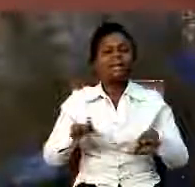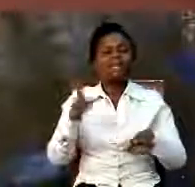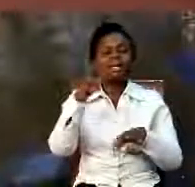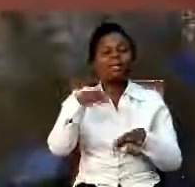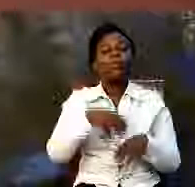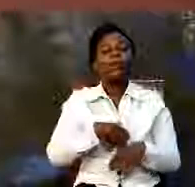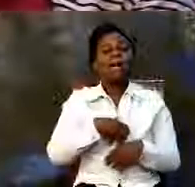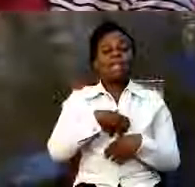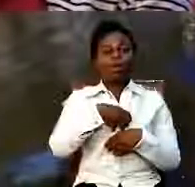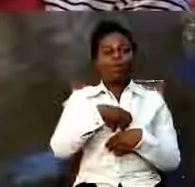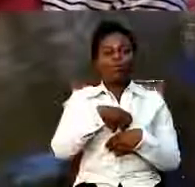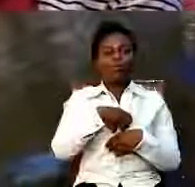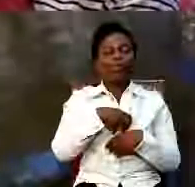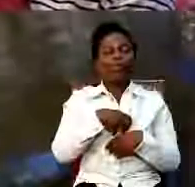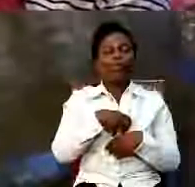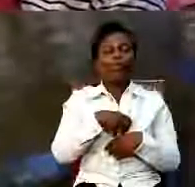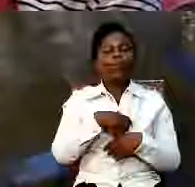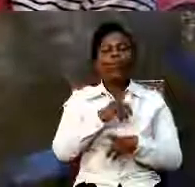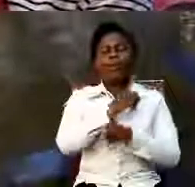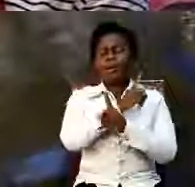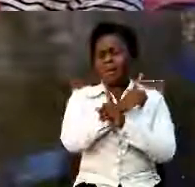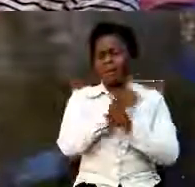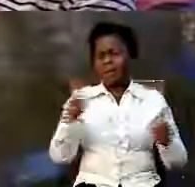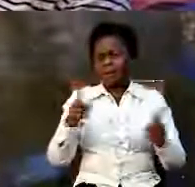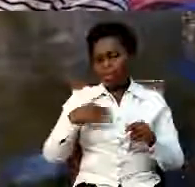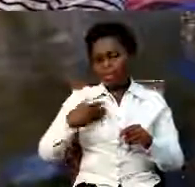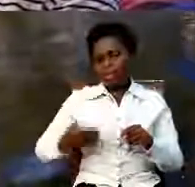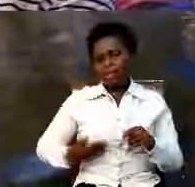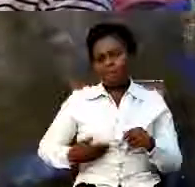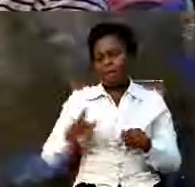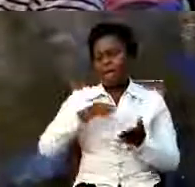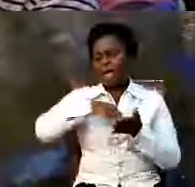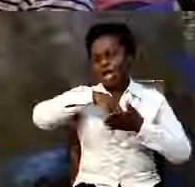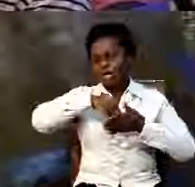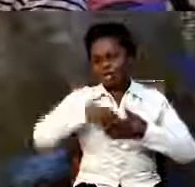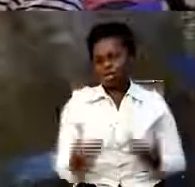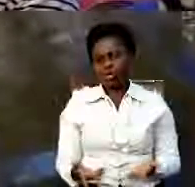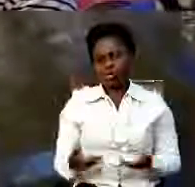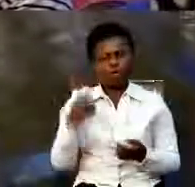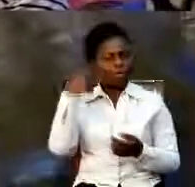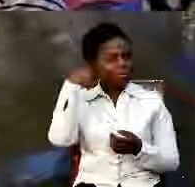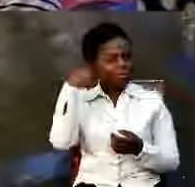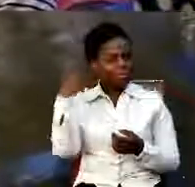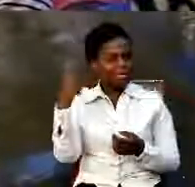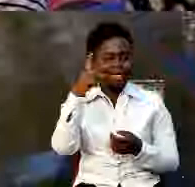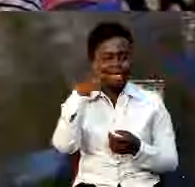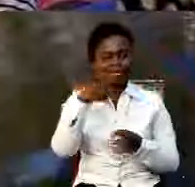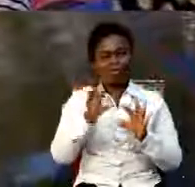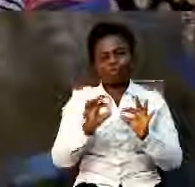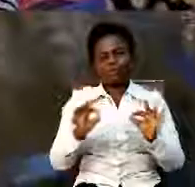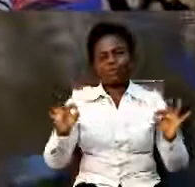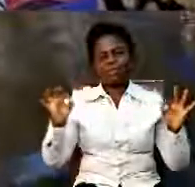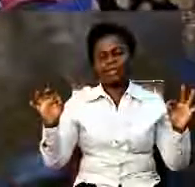na hofu. Kamwe mwanamke hachoki kusikia akiambiwa alivyo mzuri.